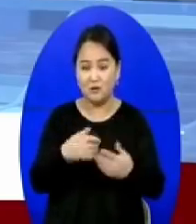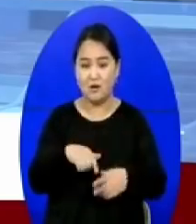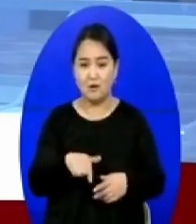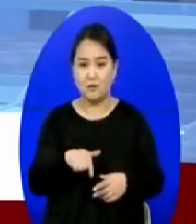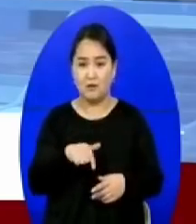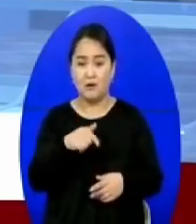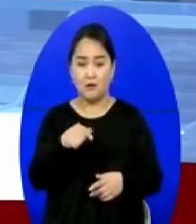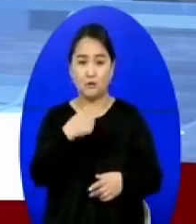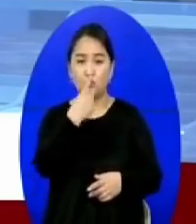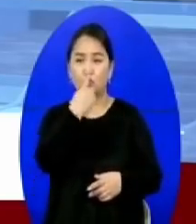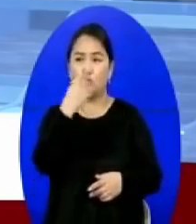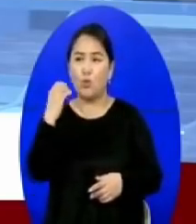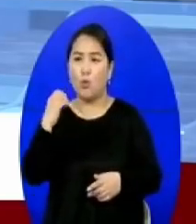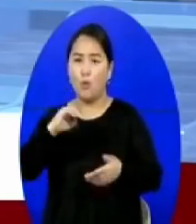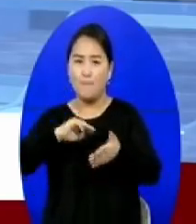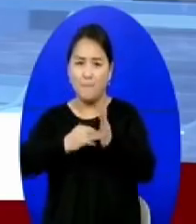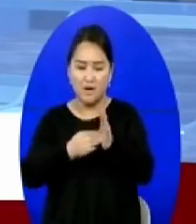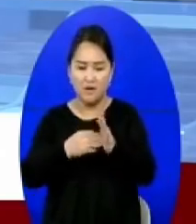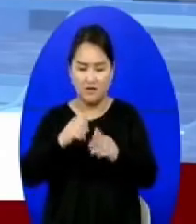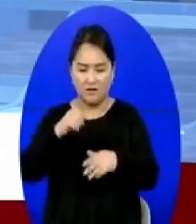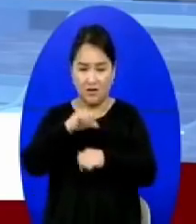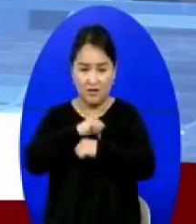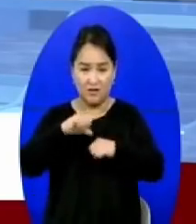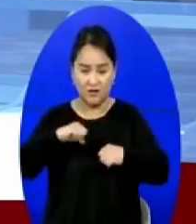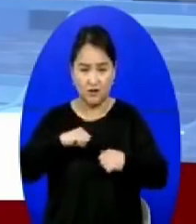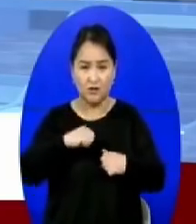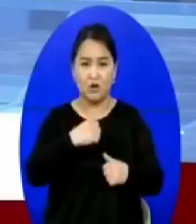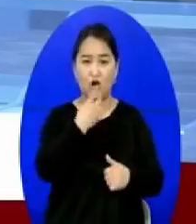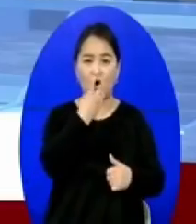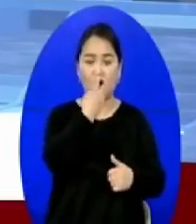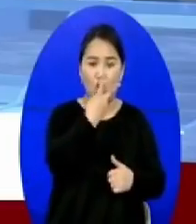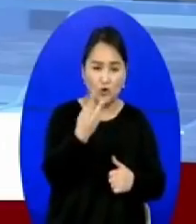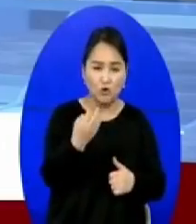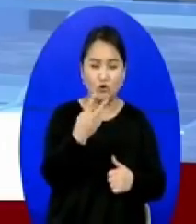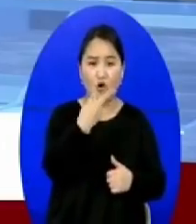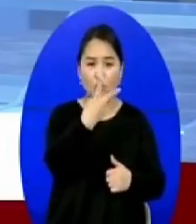гаруй мянган иргэний 2.4 тэрбум төгрөг байна. Өмч хөвчлөлийн үр дүнг